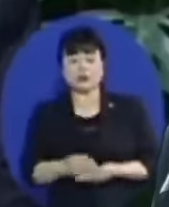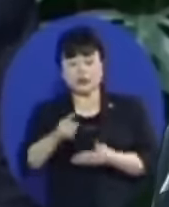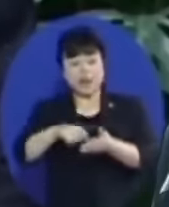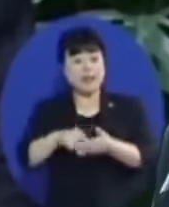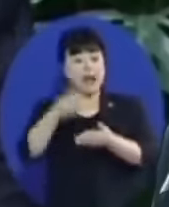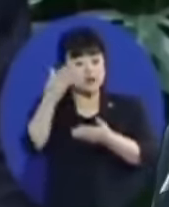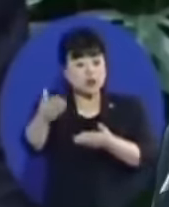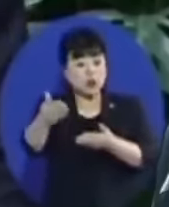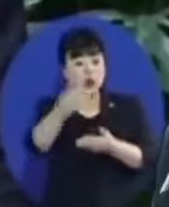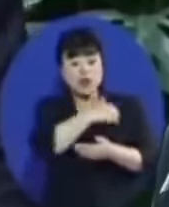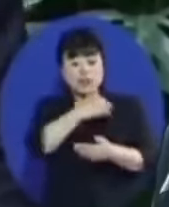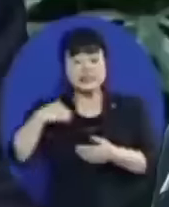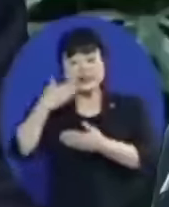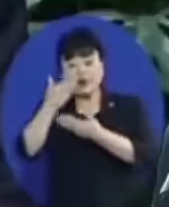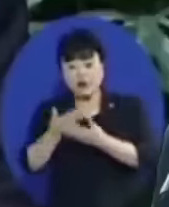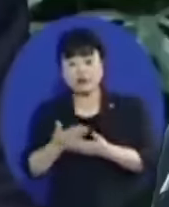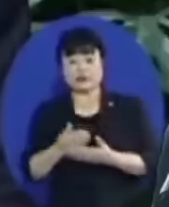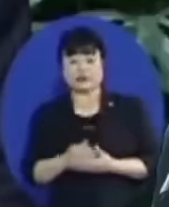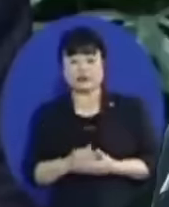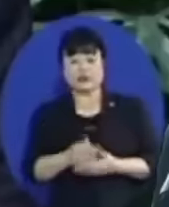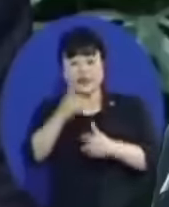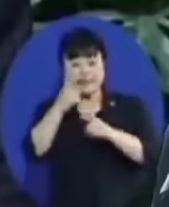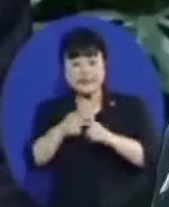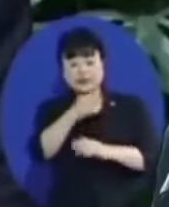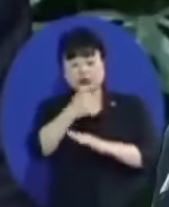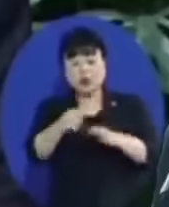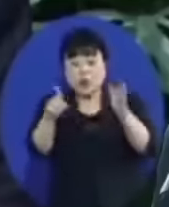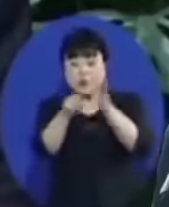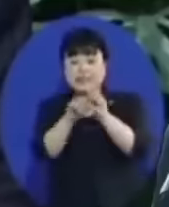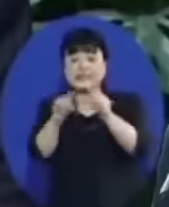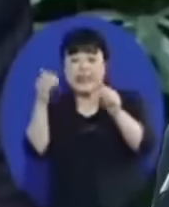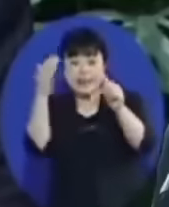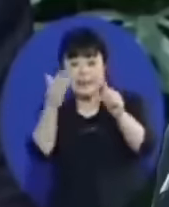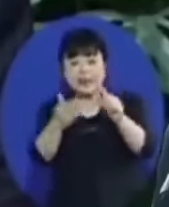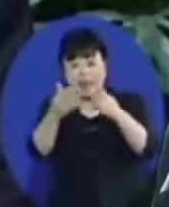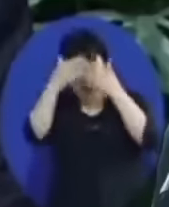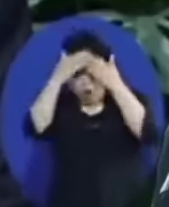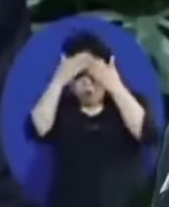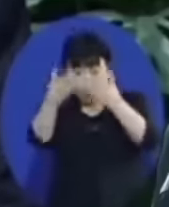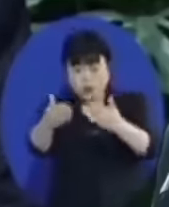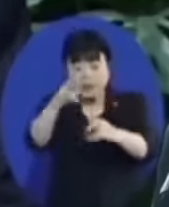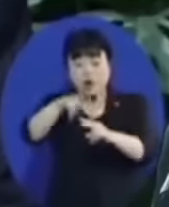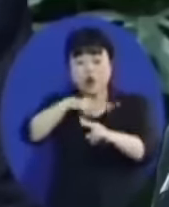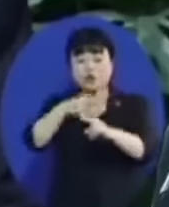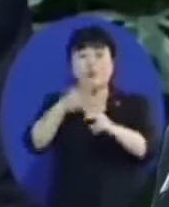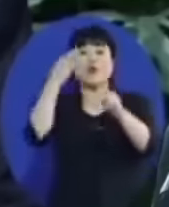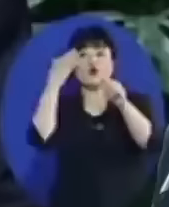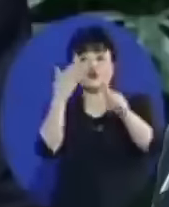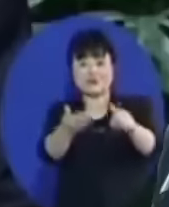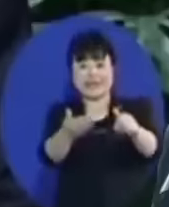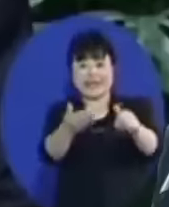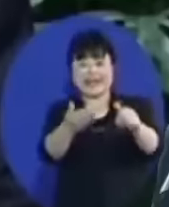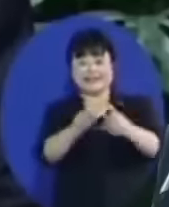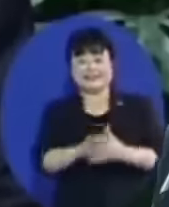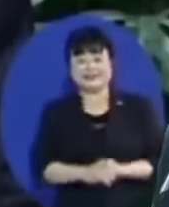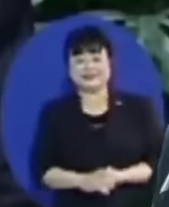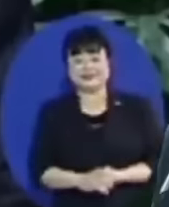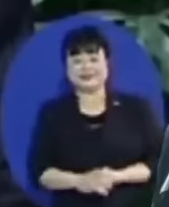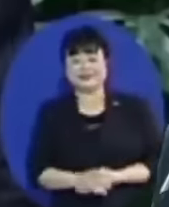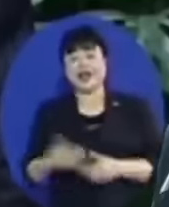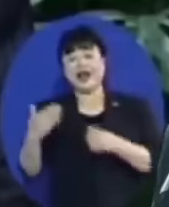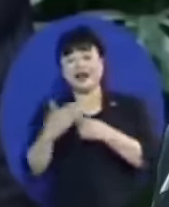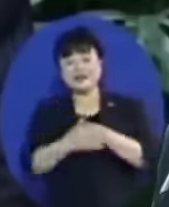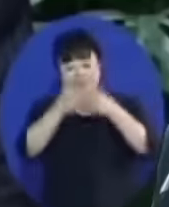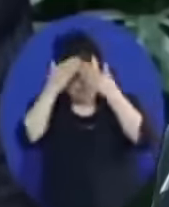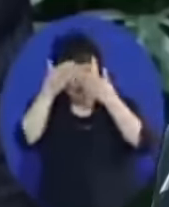지불하고 자격을 얻어서 예수 그리스도를 믿는 사람에게 공짜로 선물로 주시는 것입니다. 은혜로 그저